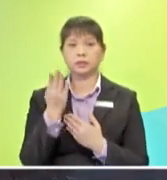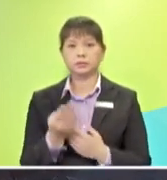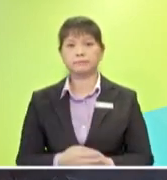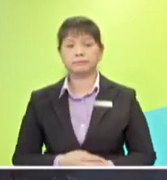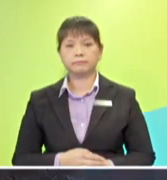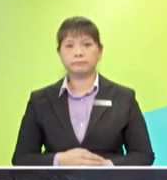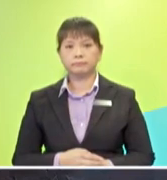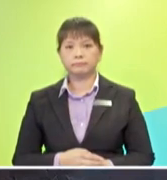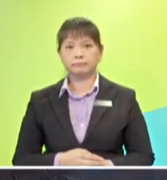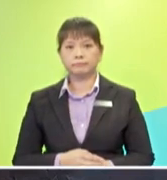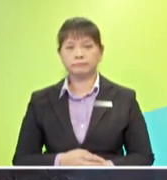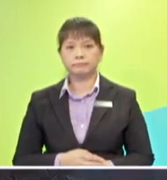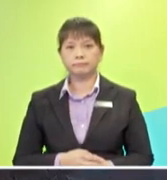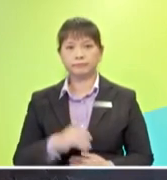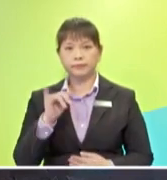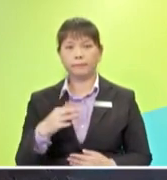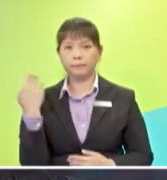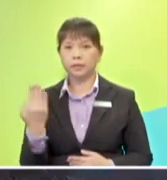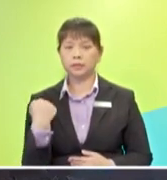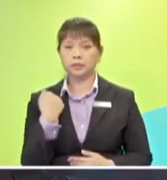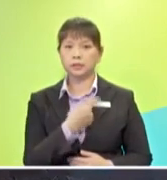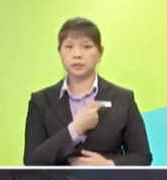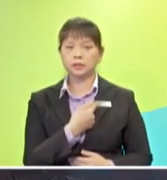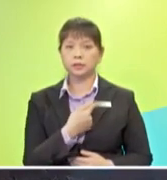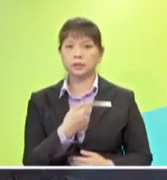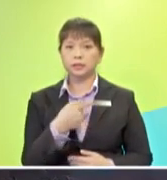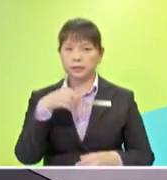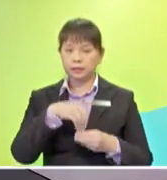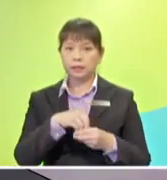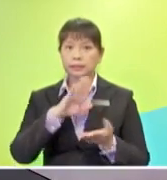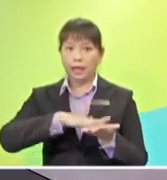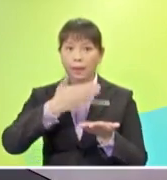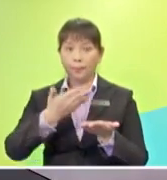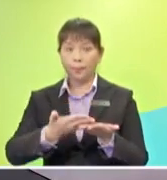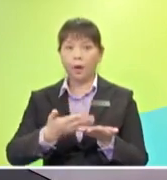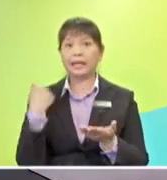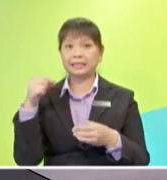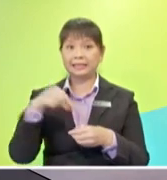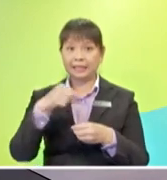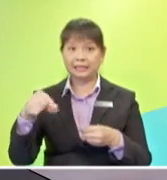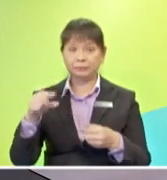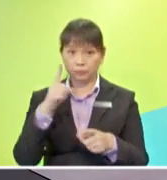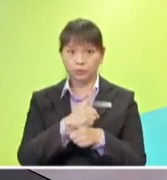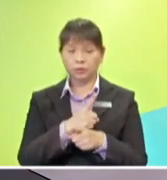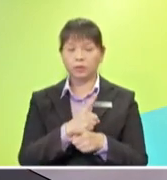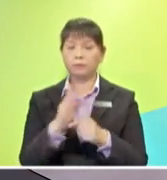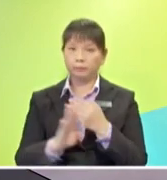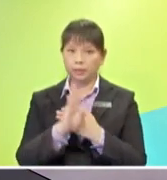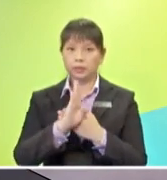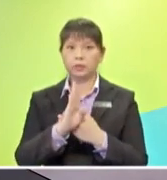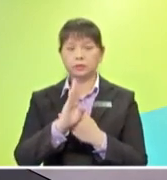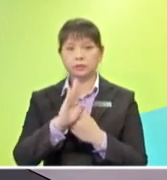paling kita biasa itu ya sangat bahaya jadi pastikan masuk dengan guru